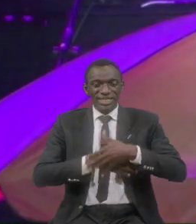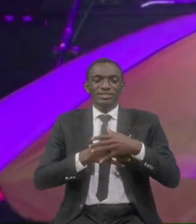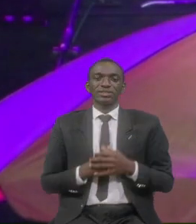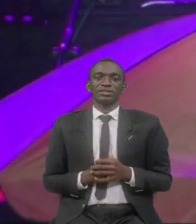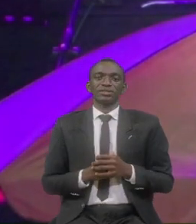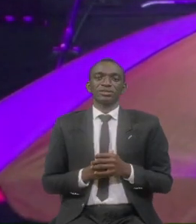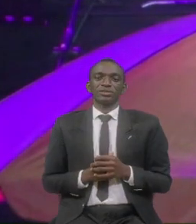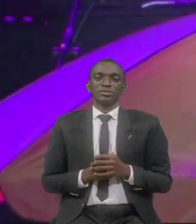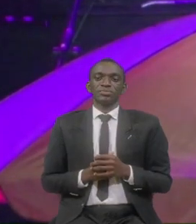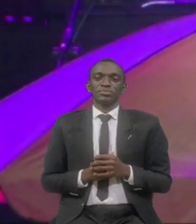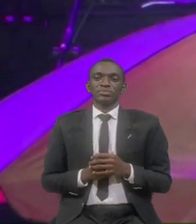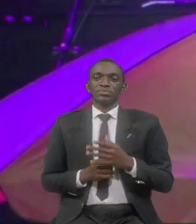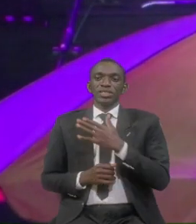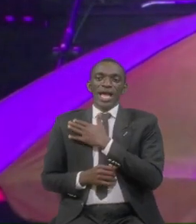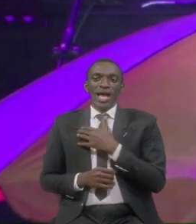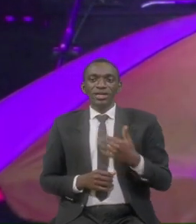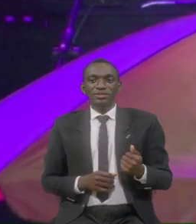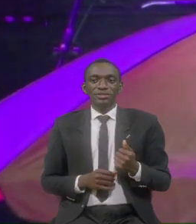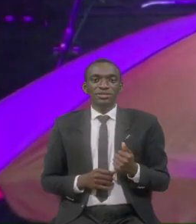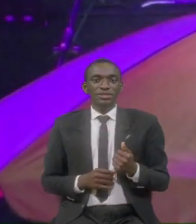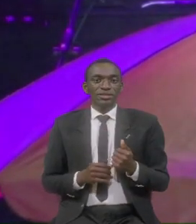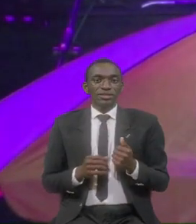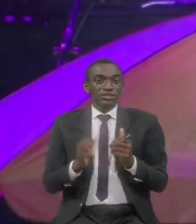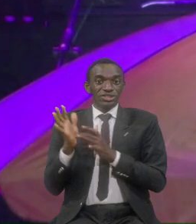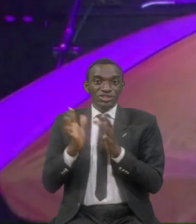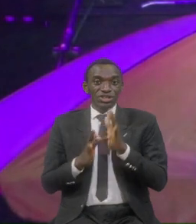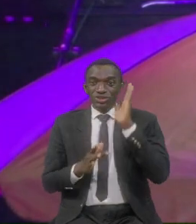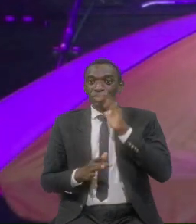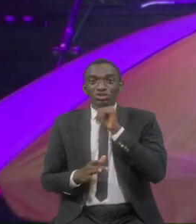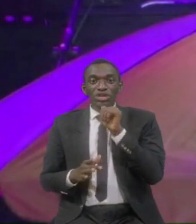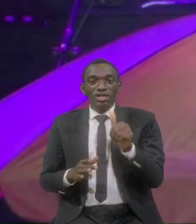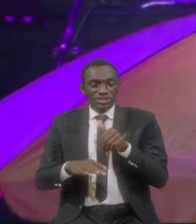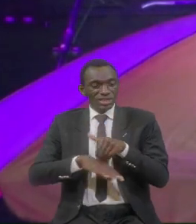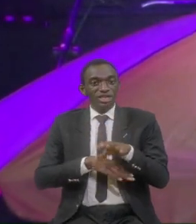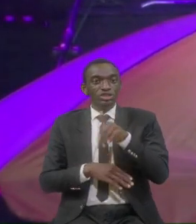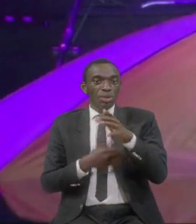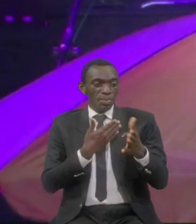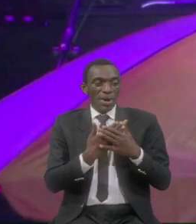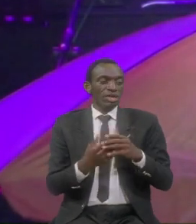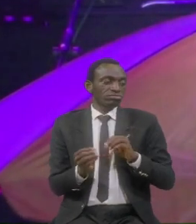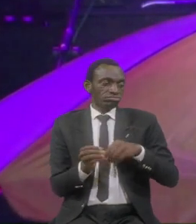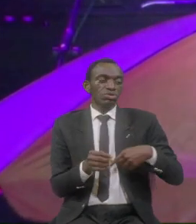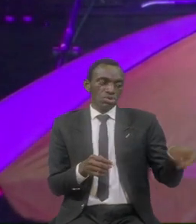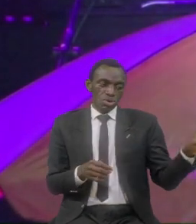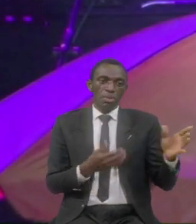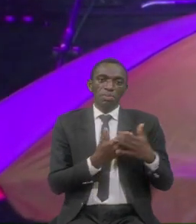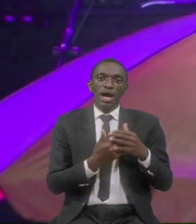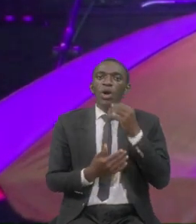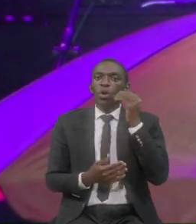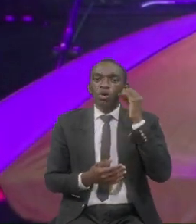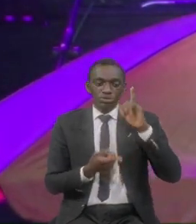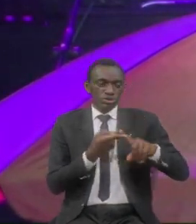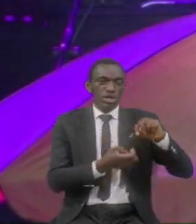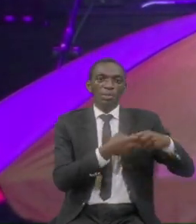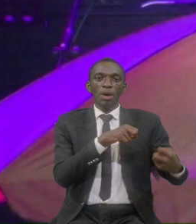kagawasan gikan sa kamatayon sa kangitngit. He does not send us to the very source of that problem. Og dili tanya